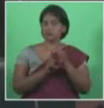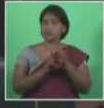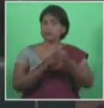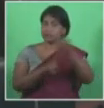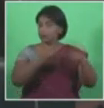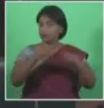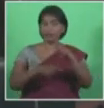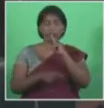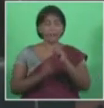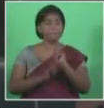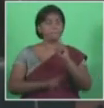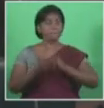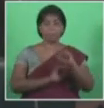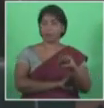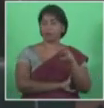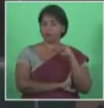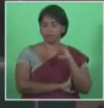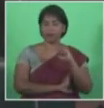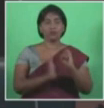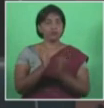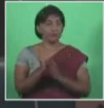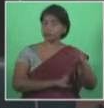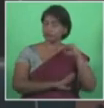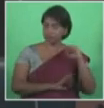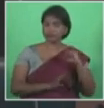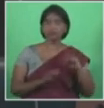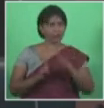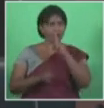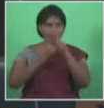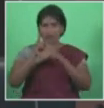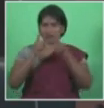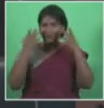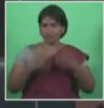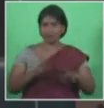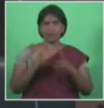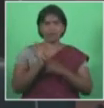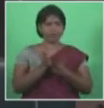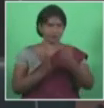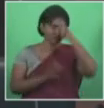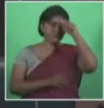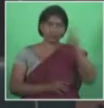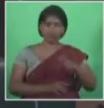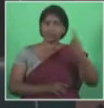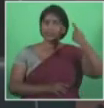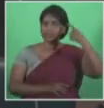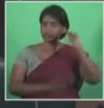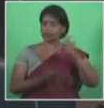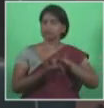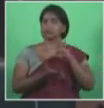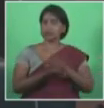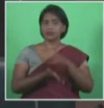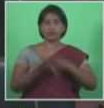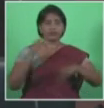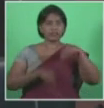දාසිය මොකද්ද කිව්වේ? පාර්ලිමේන්තුව ශක්තිමත් කරන්න. කමිටු ශක්තිමත් කරන්න. එහෙම කියලා විජේදාස රාජපක්ෂ මැතිතුමා ඊයේ තීරණයක් ගත්තා මේ